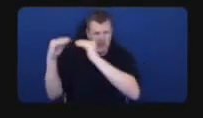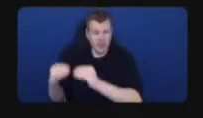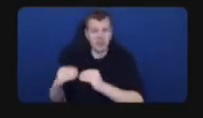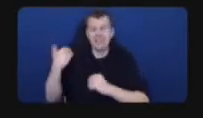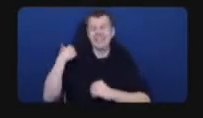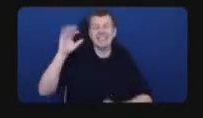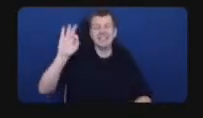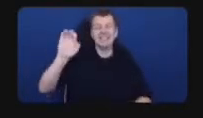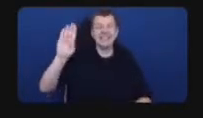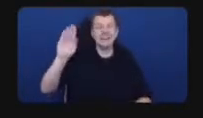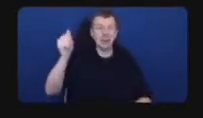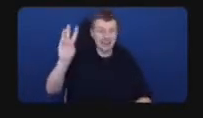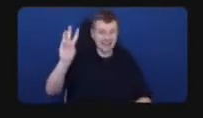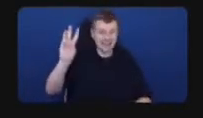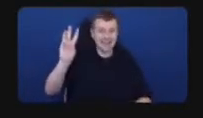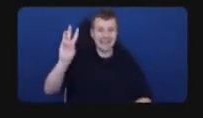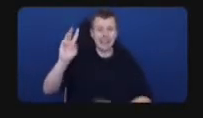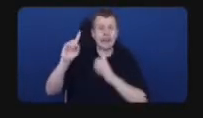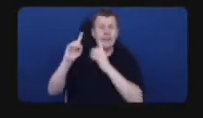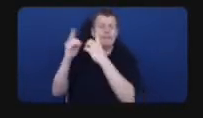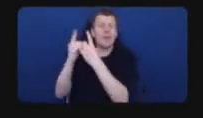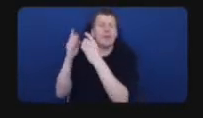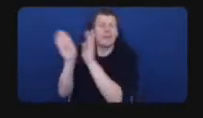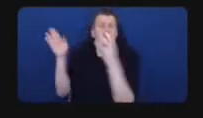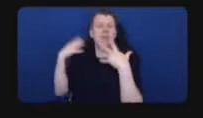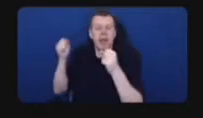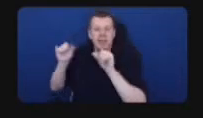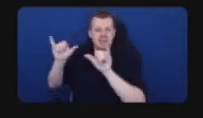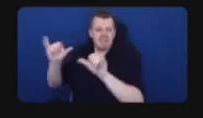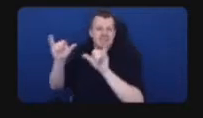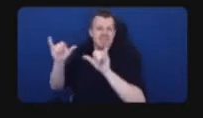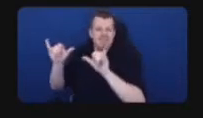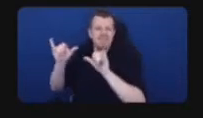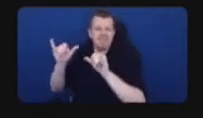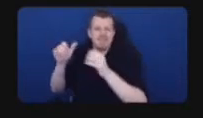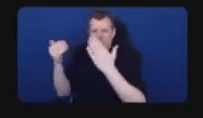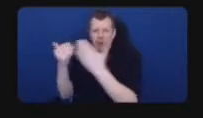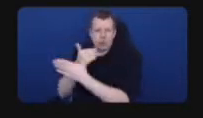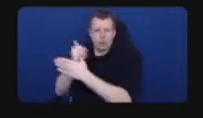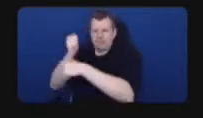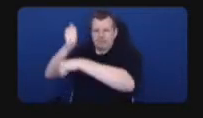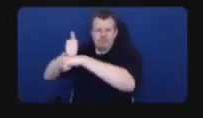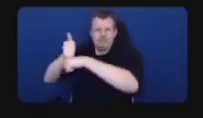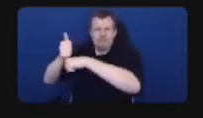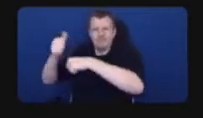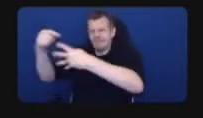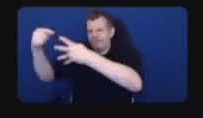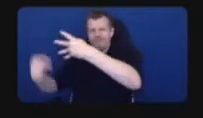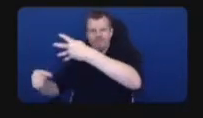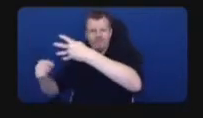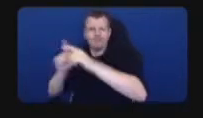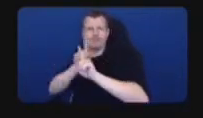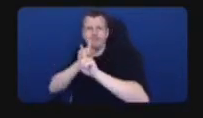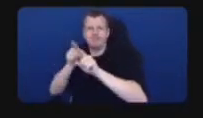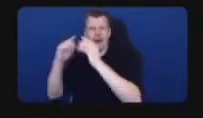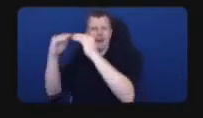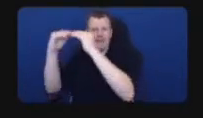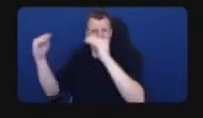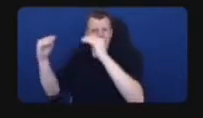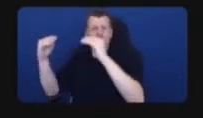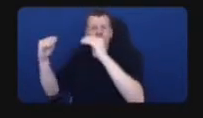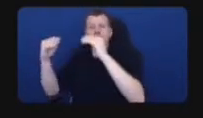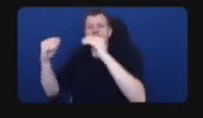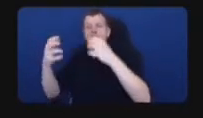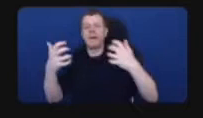从2月16开始，卫生部呢发布了新的COVID 的响应级